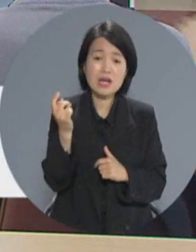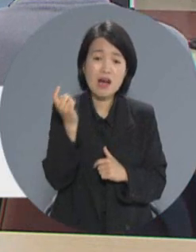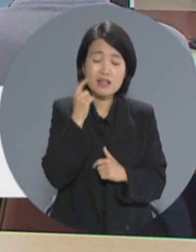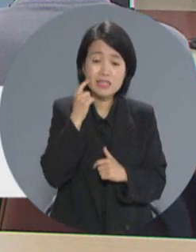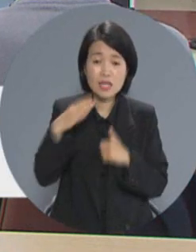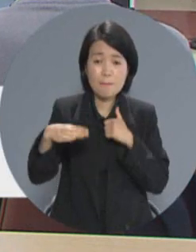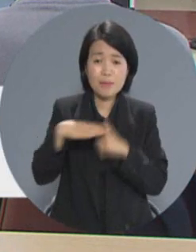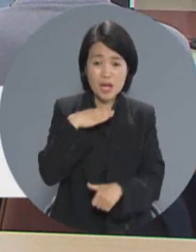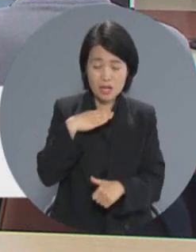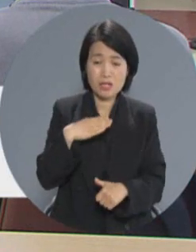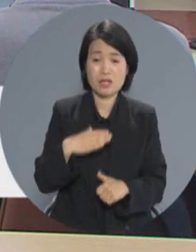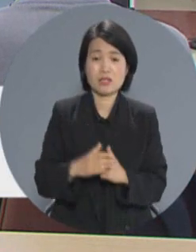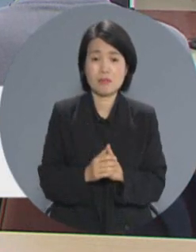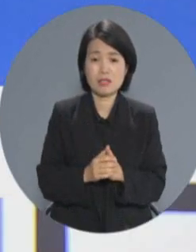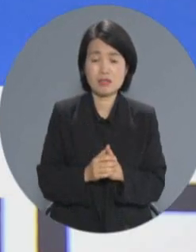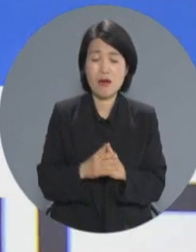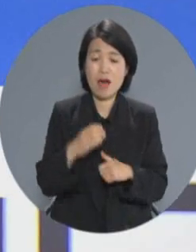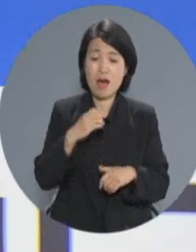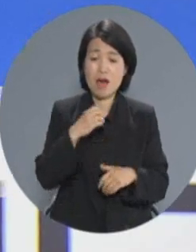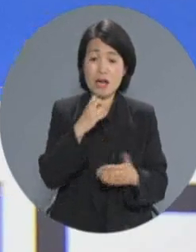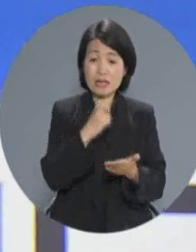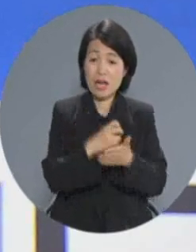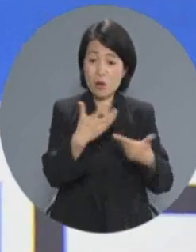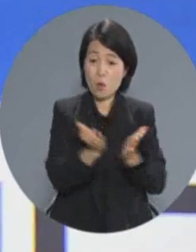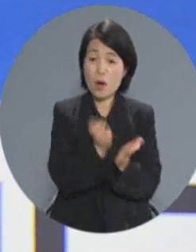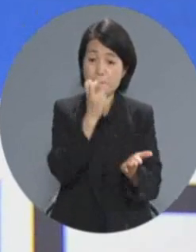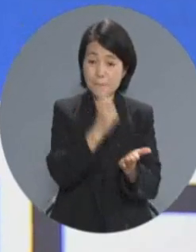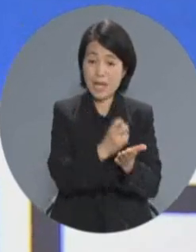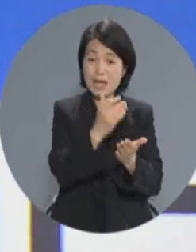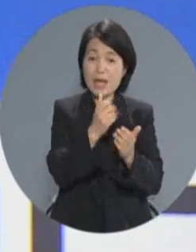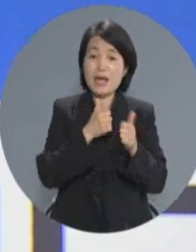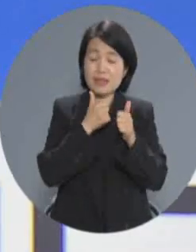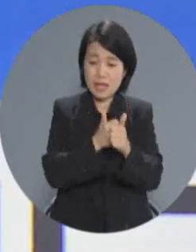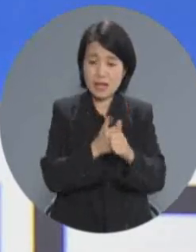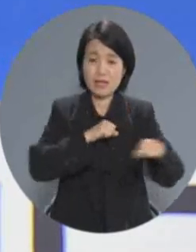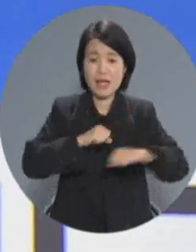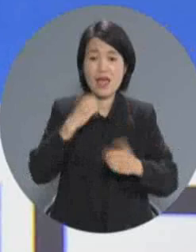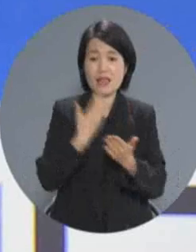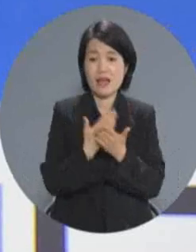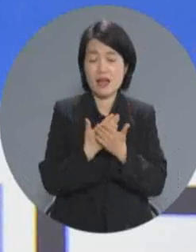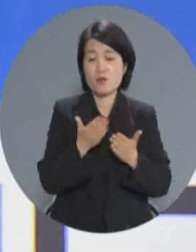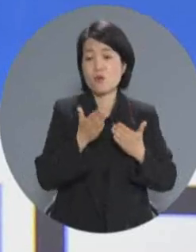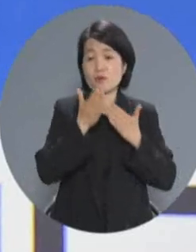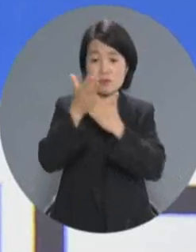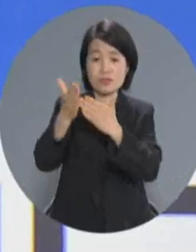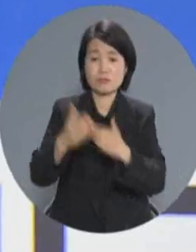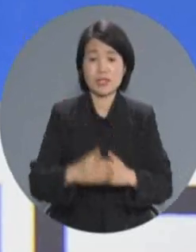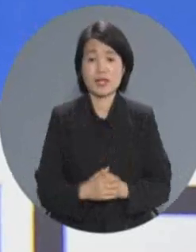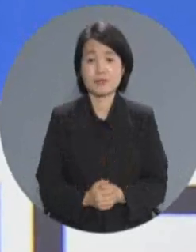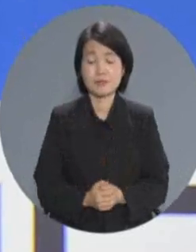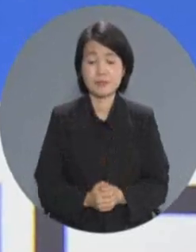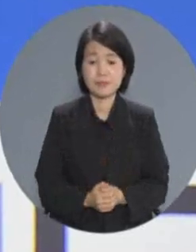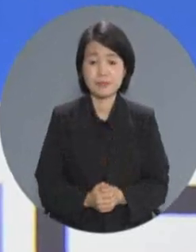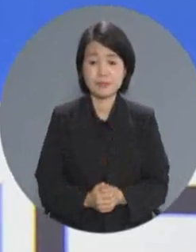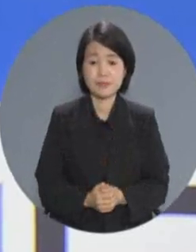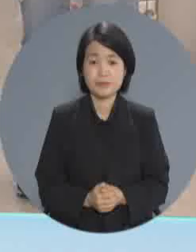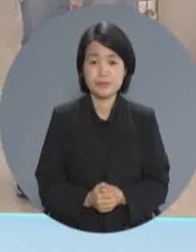경선을 중단시키고 당헌 당규에 따라 조치해줄 것을 소 위원장에 촉구했습니다.